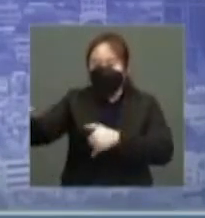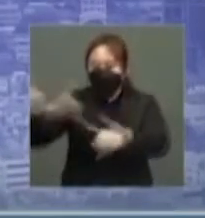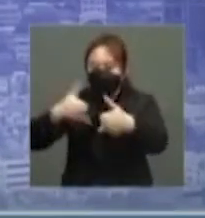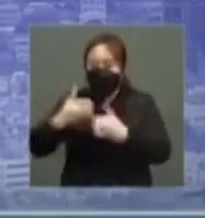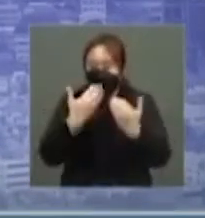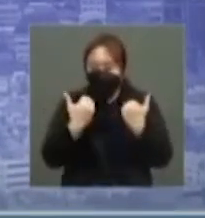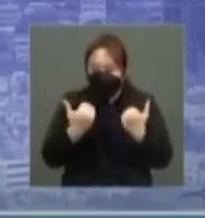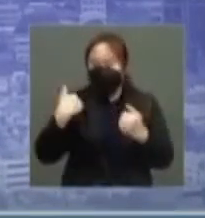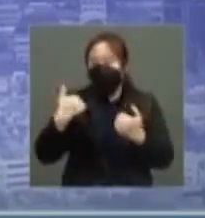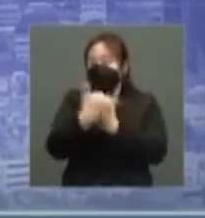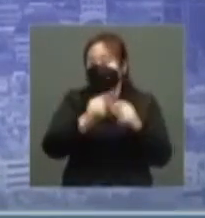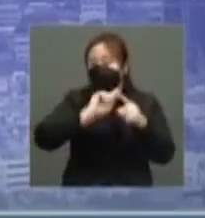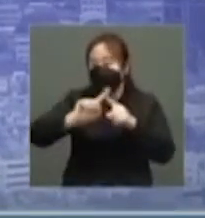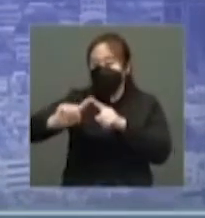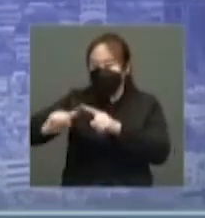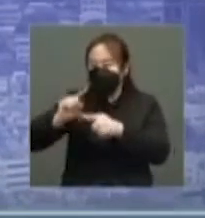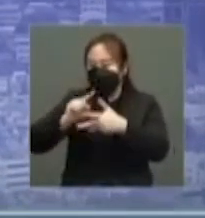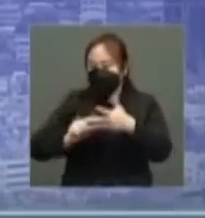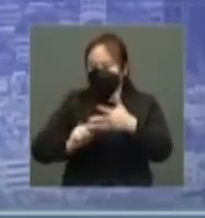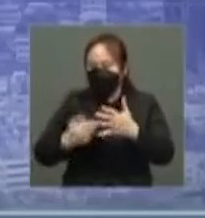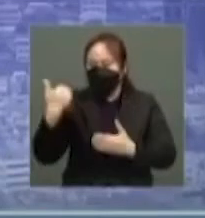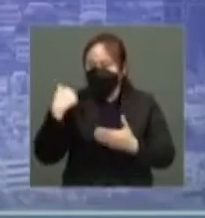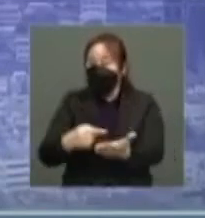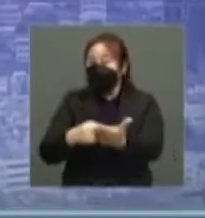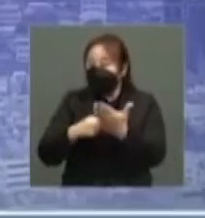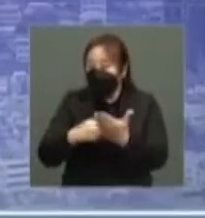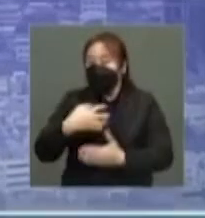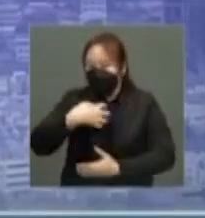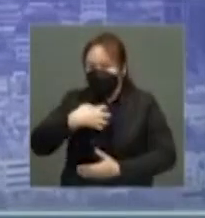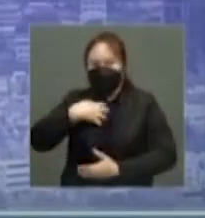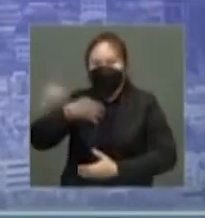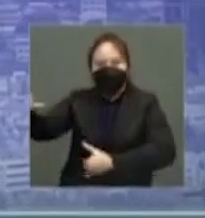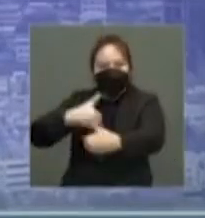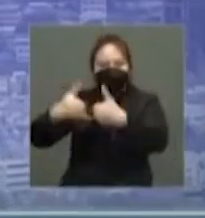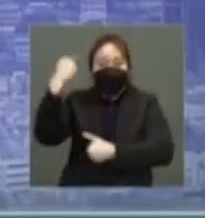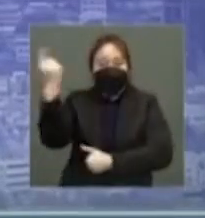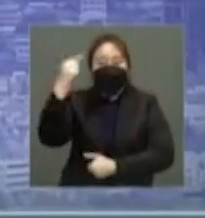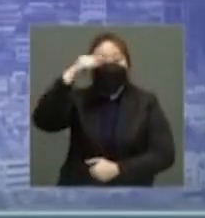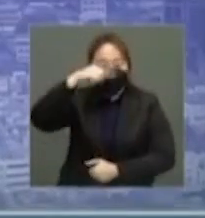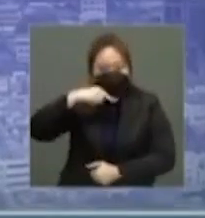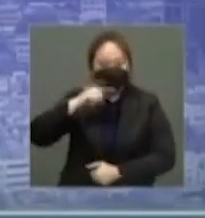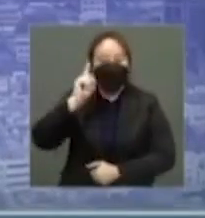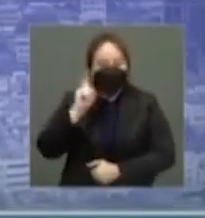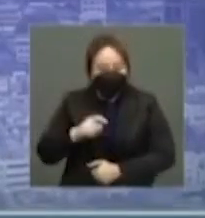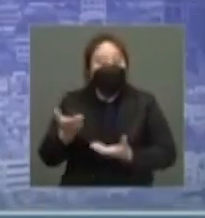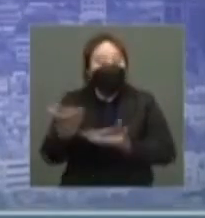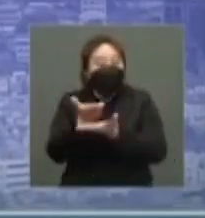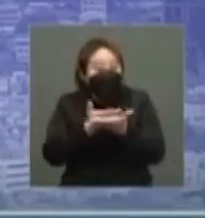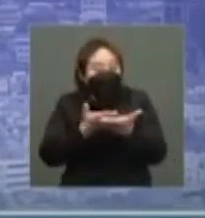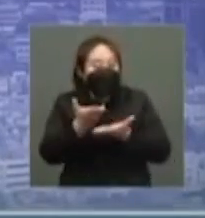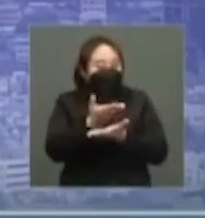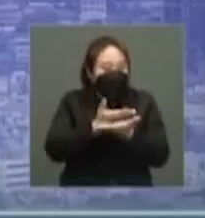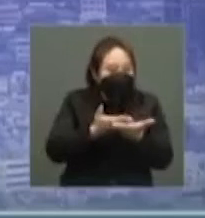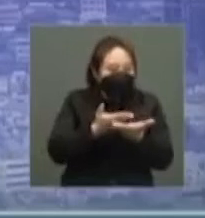าประเทศไทยเนี่ยจะเริ่มเปิดประเทศตั้งแต่วันที่1พฤศจิกายนนะเพื่อใช้ในการท่องเที่ยวกระตุ้นเศรษฐกิจทางภาครัฐเนี่ยอยากเน้นย้ำข้อสำคัญให้ประชาช